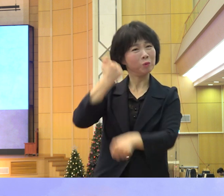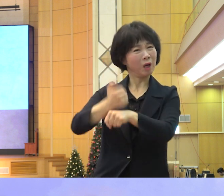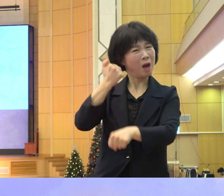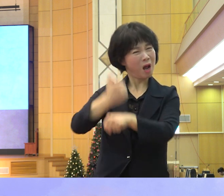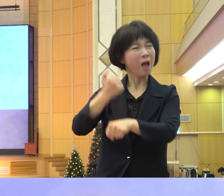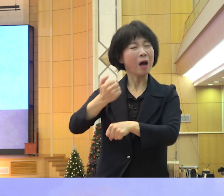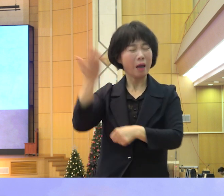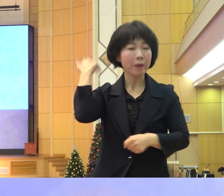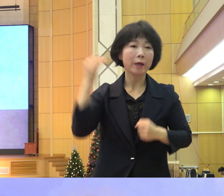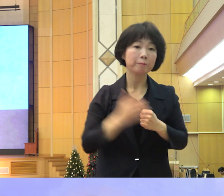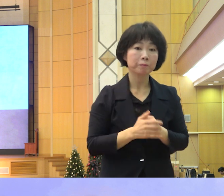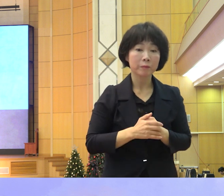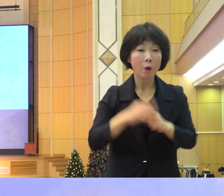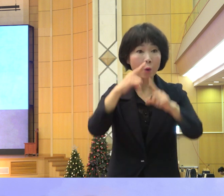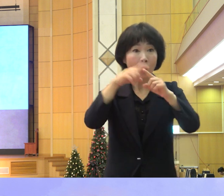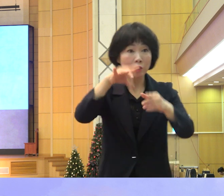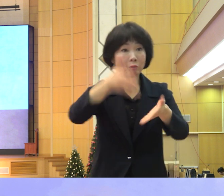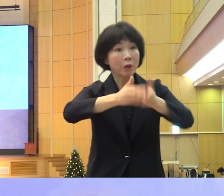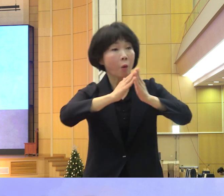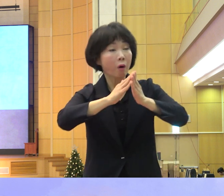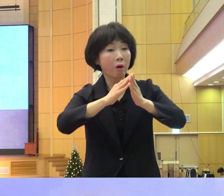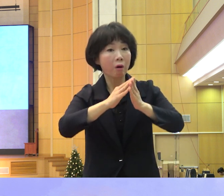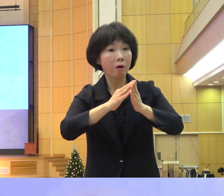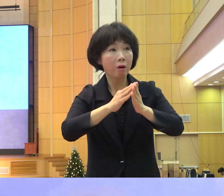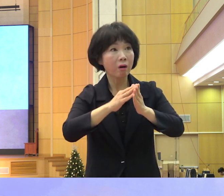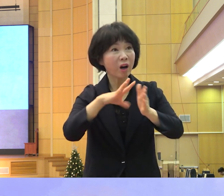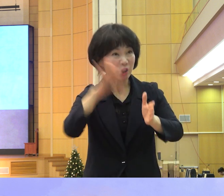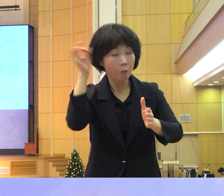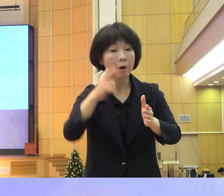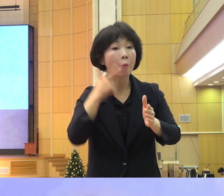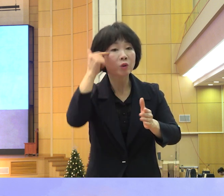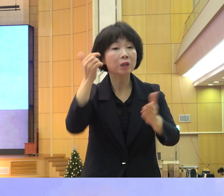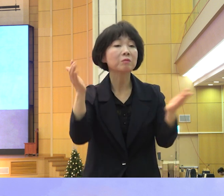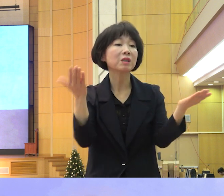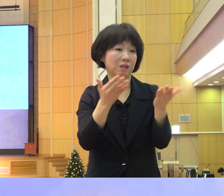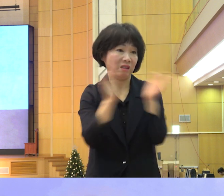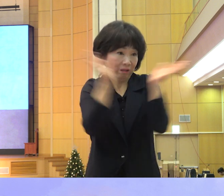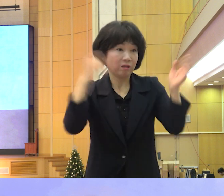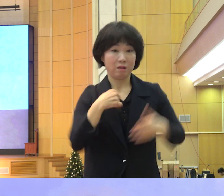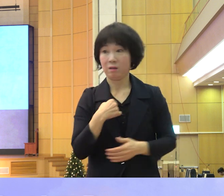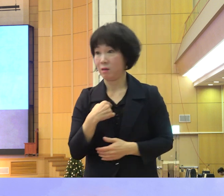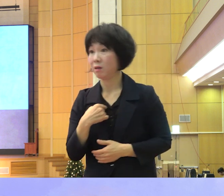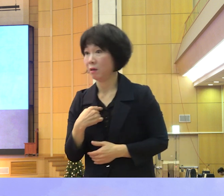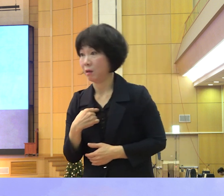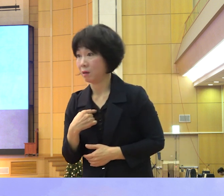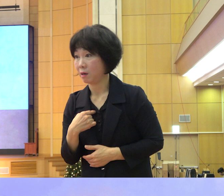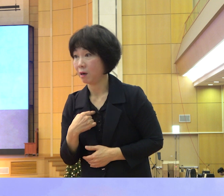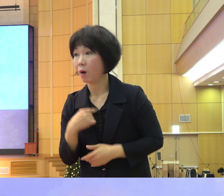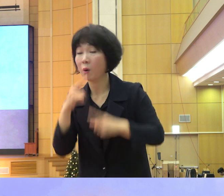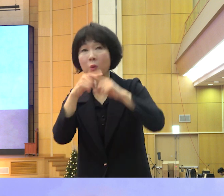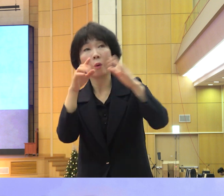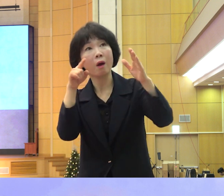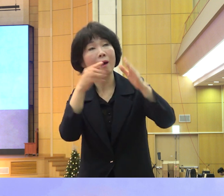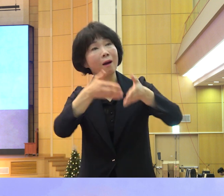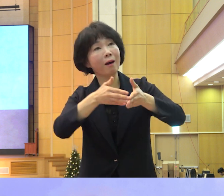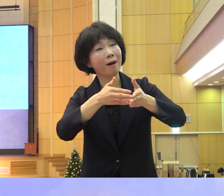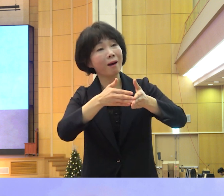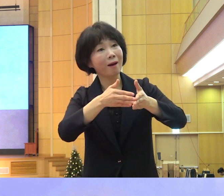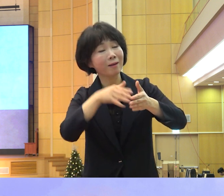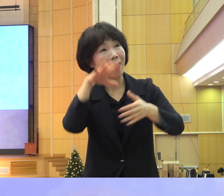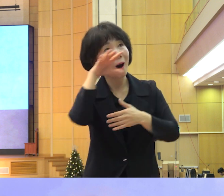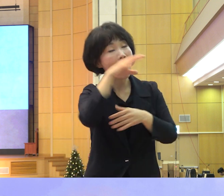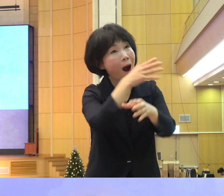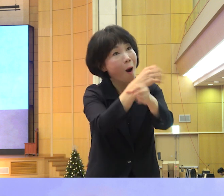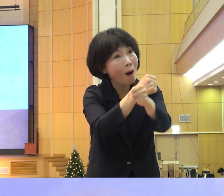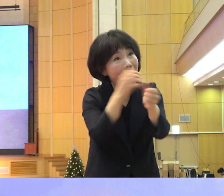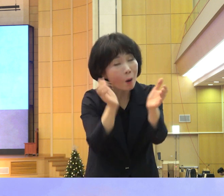처음에 가서 이제 목회를 했는데, 그래도 교회가 뭐 잘 될 거다 이렇게